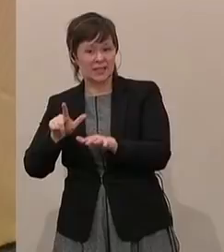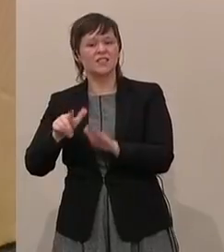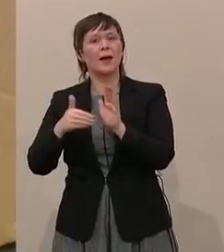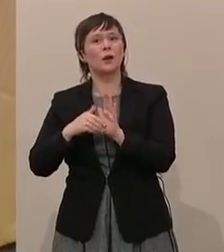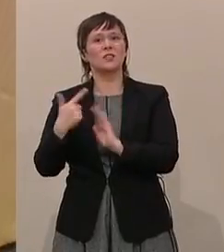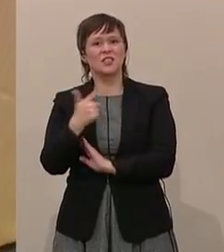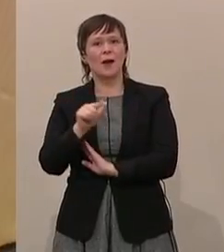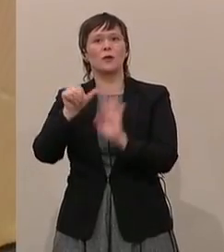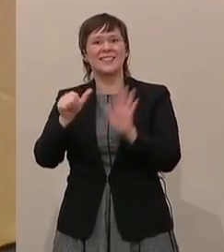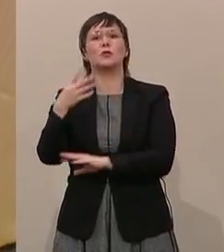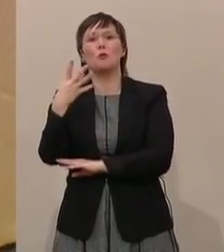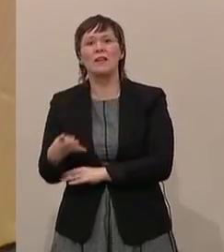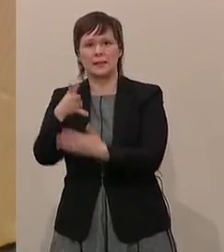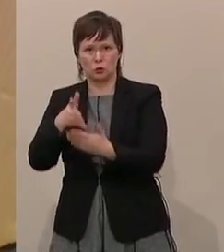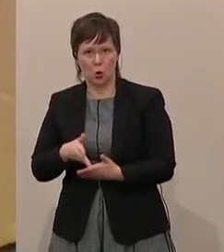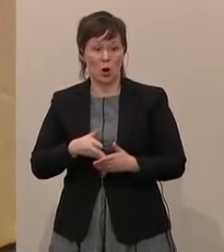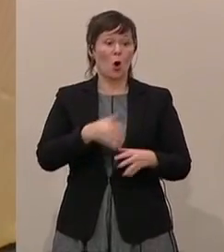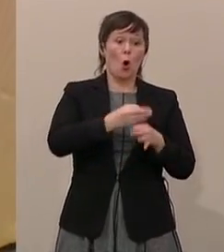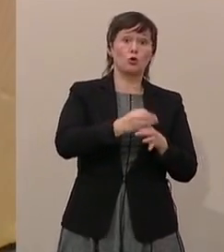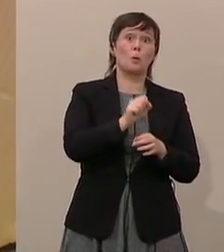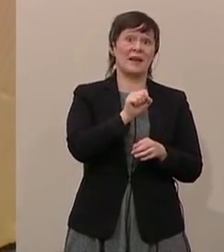2246 Kontrollen. Oktober 17,